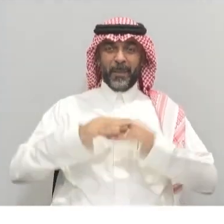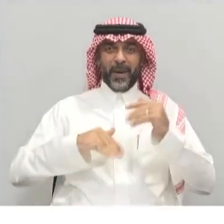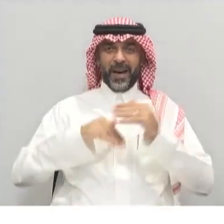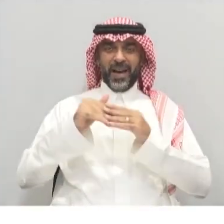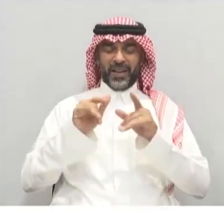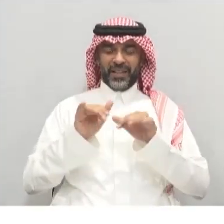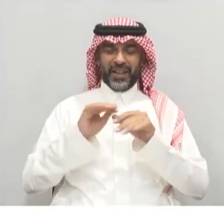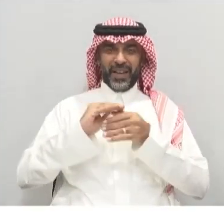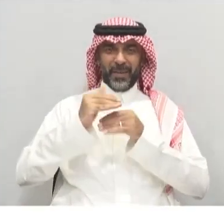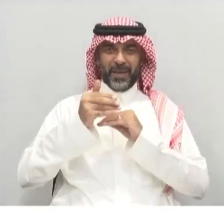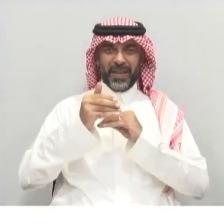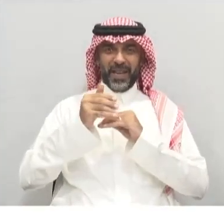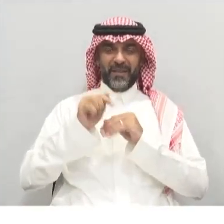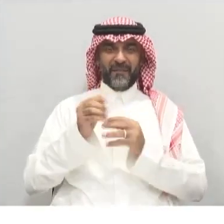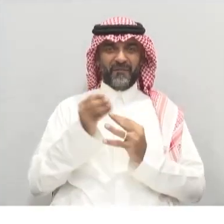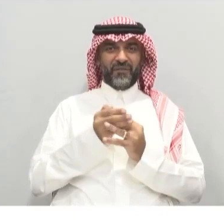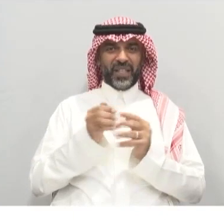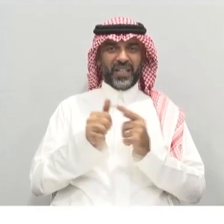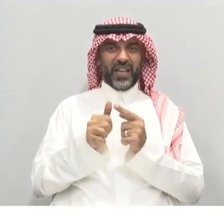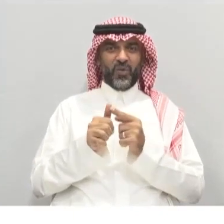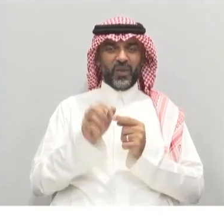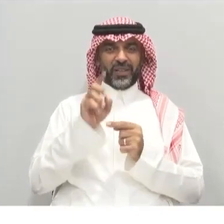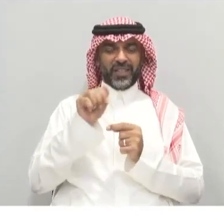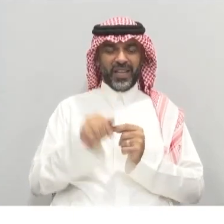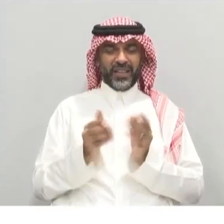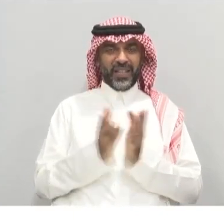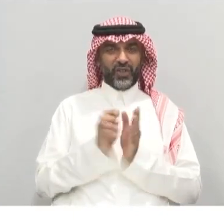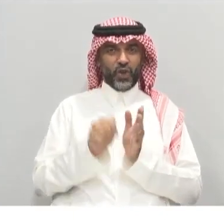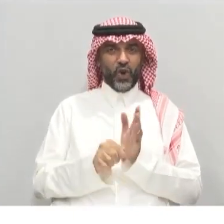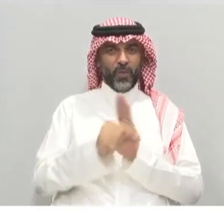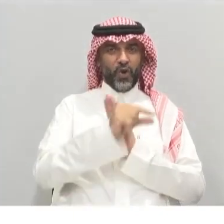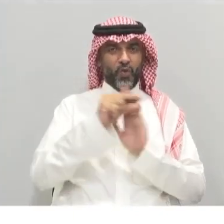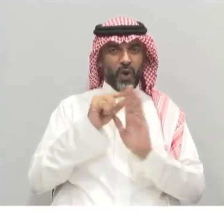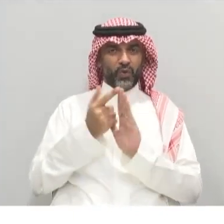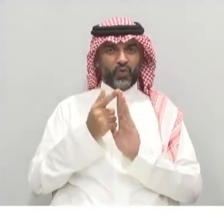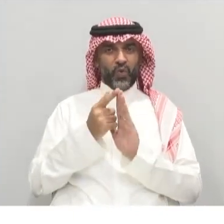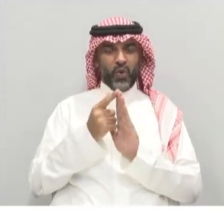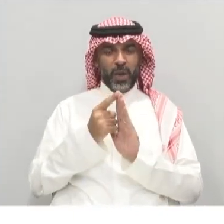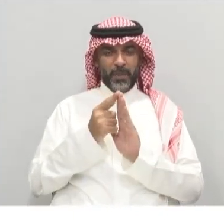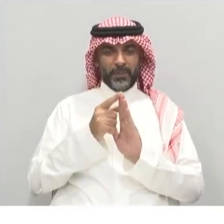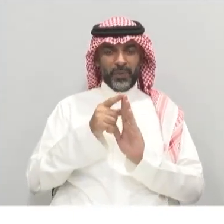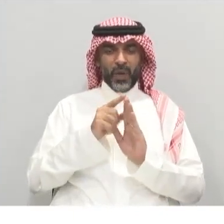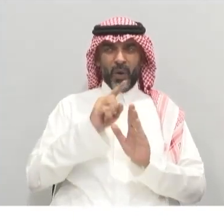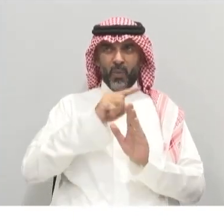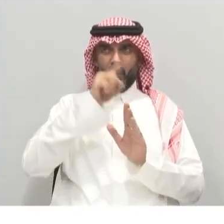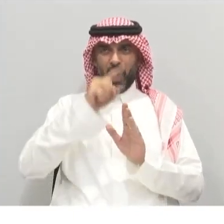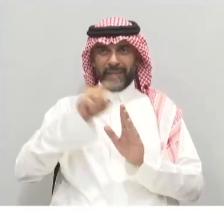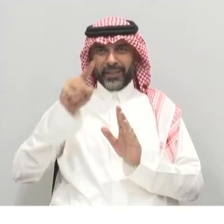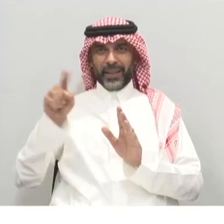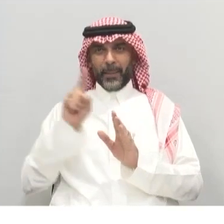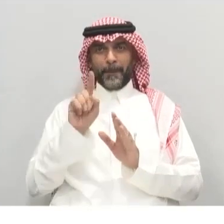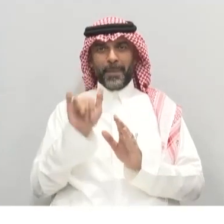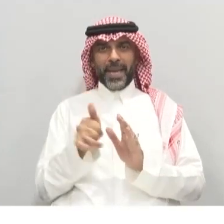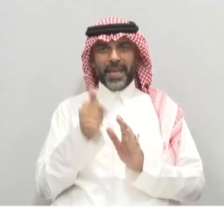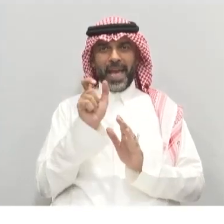الدراسي الاول سنكون معا باذن الله في هذا الدرس درس بعنوان المخططات البيانيه الجزء الاول